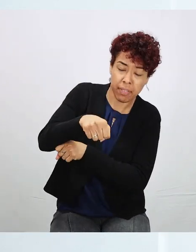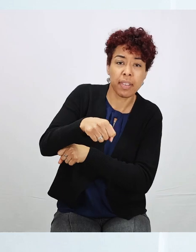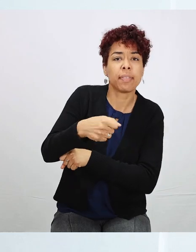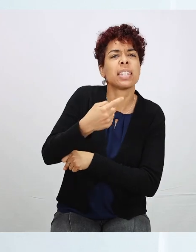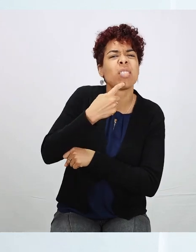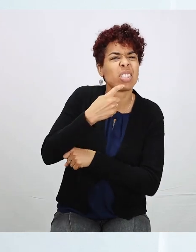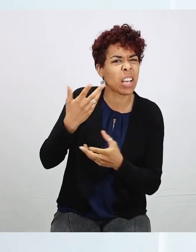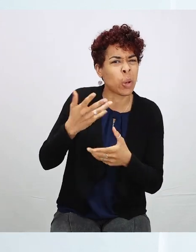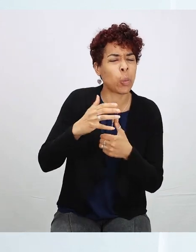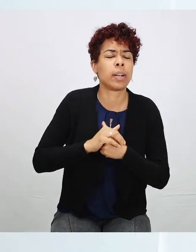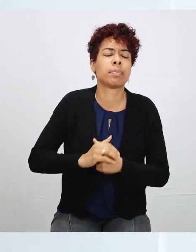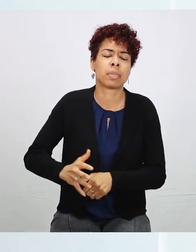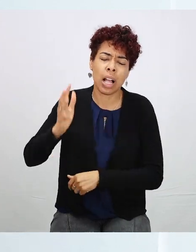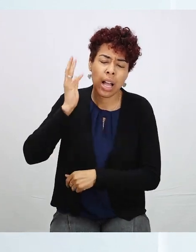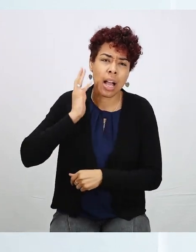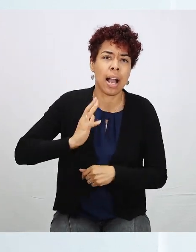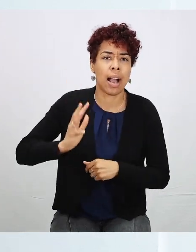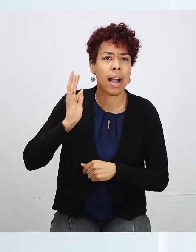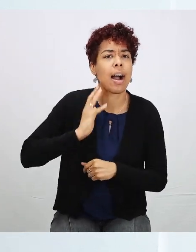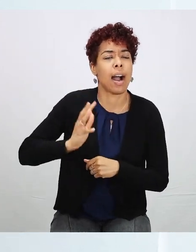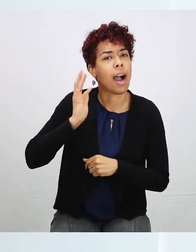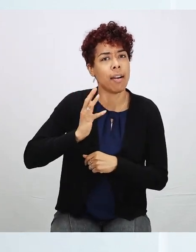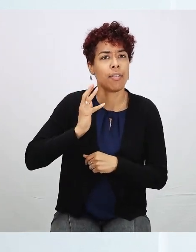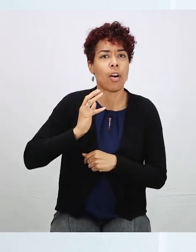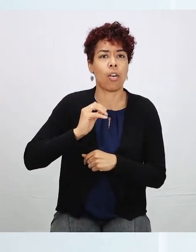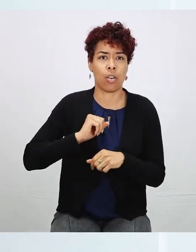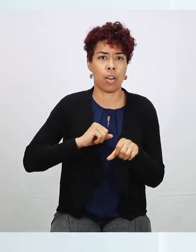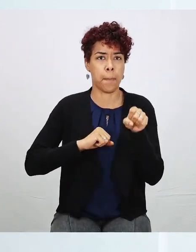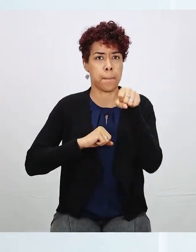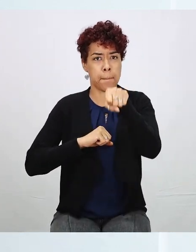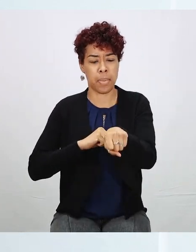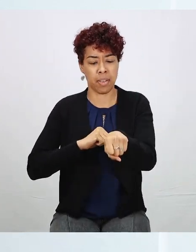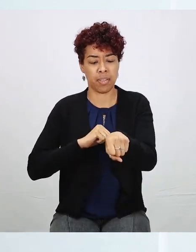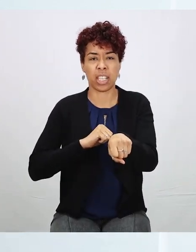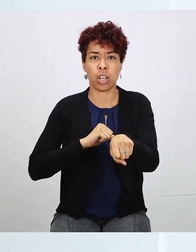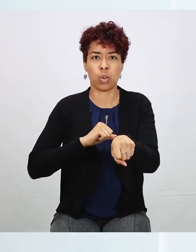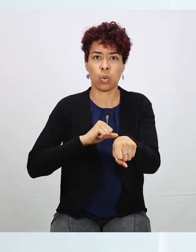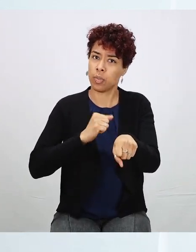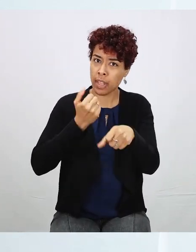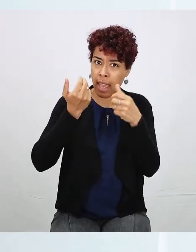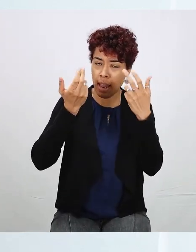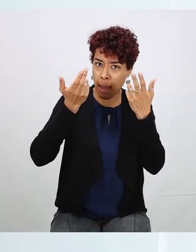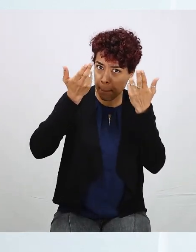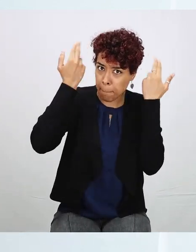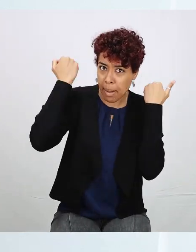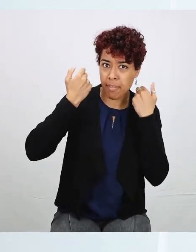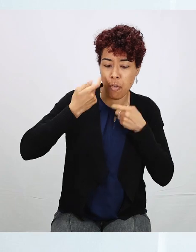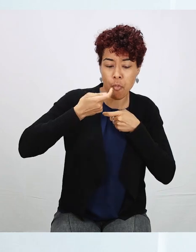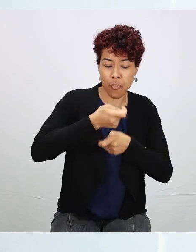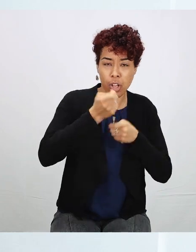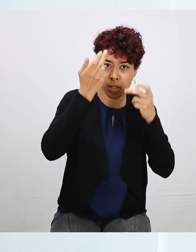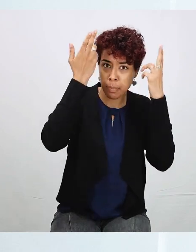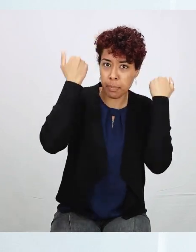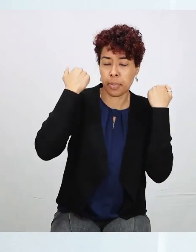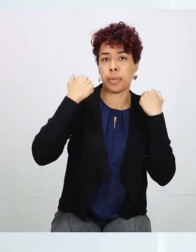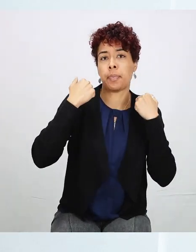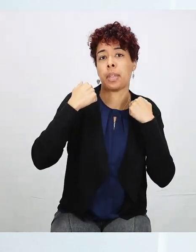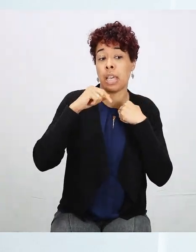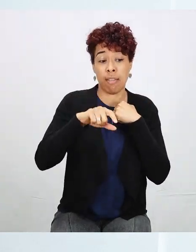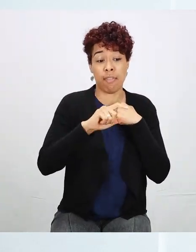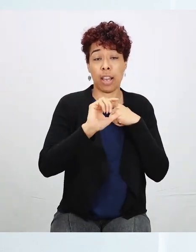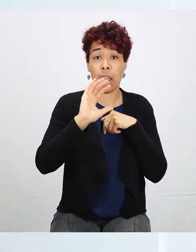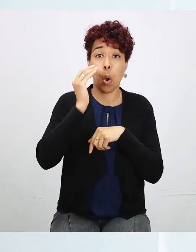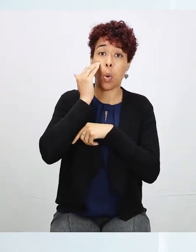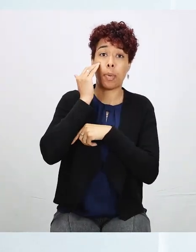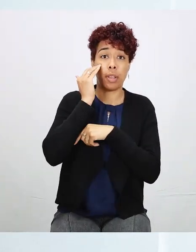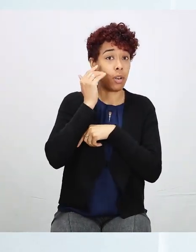on faisait courber la nuque à quelqu'un, c'est-à-dire qu'on le mettait à la soumission, en fait, qu'on était vainqueur sur cette personne-là, et que la personne eh bien, devait nous obéir